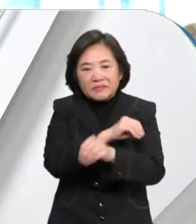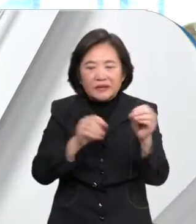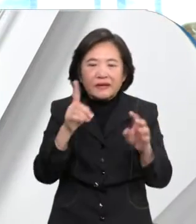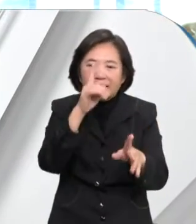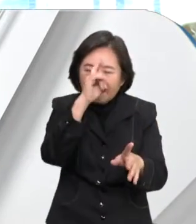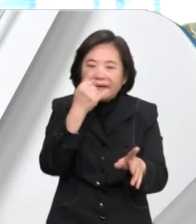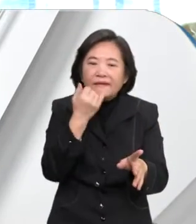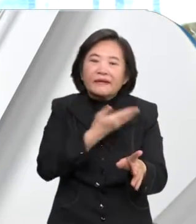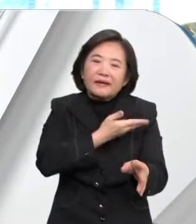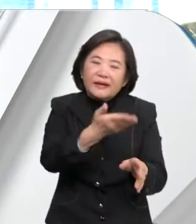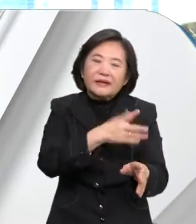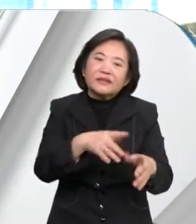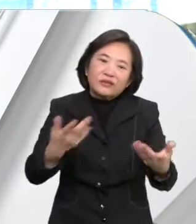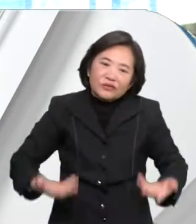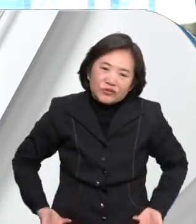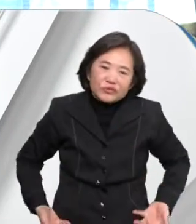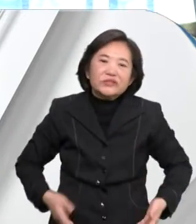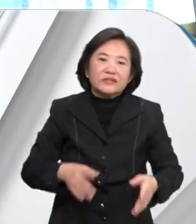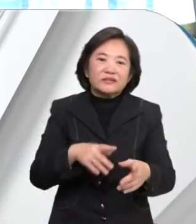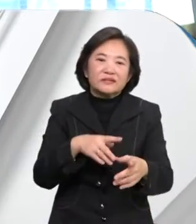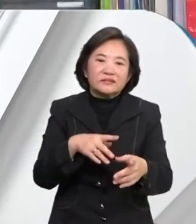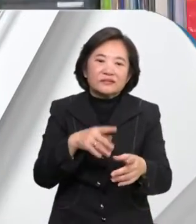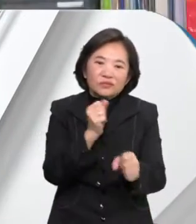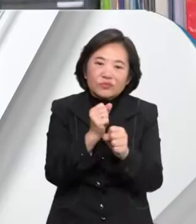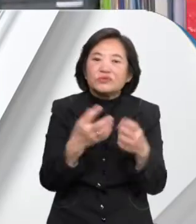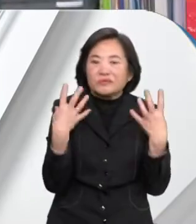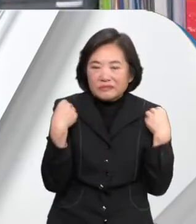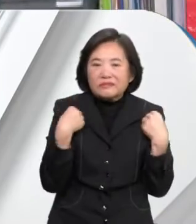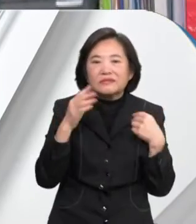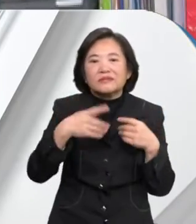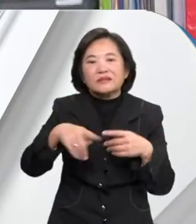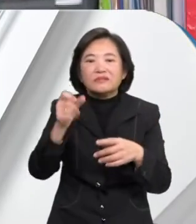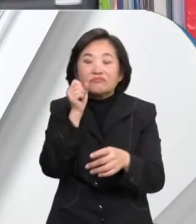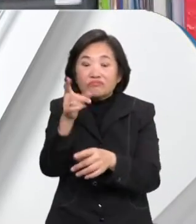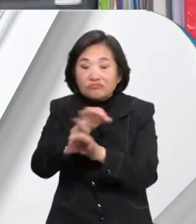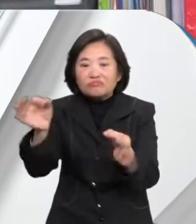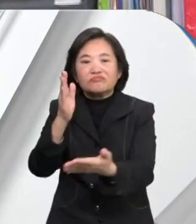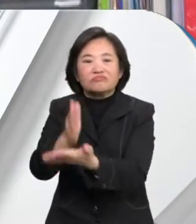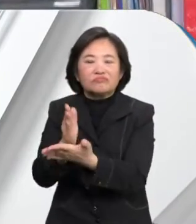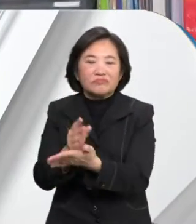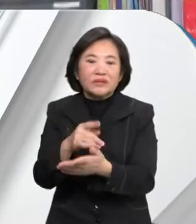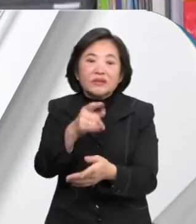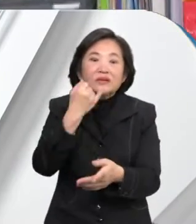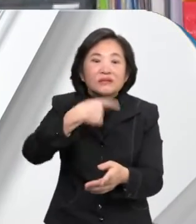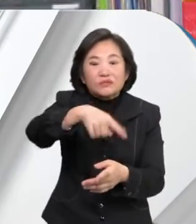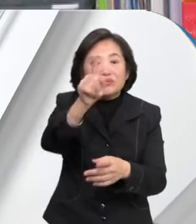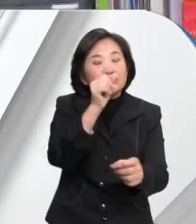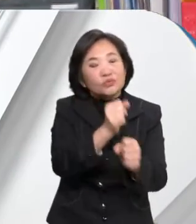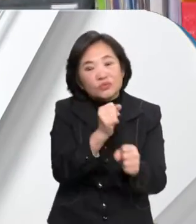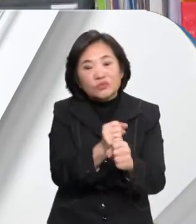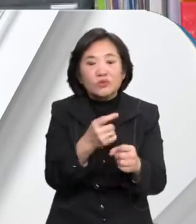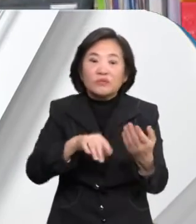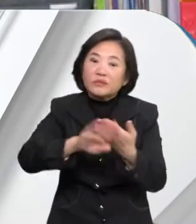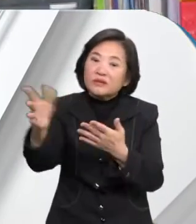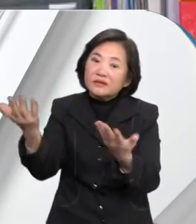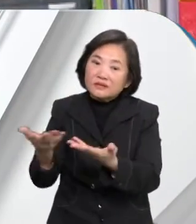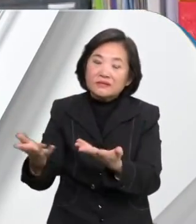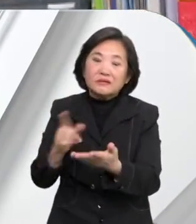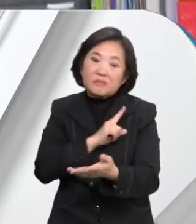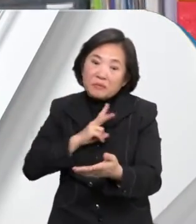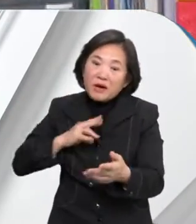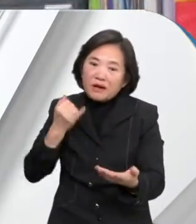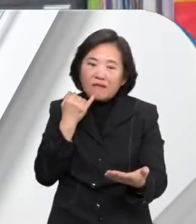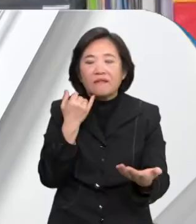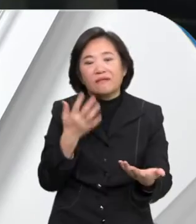职停薪。 可以安排上午或下午去做他其他的事情，所以我们就把全职可以调整